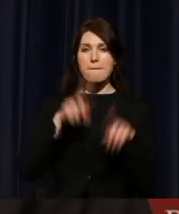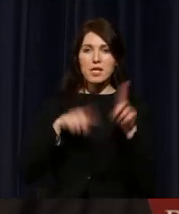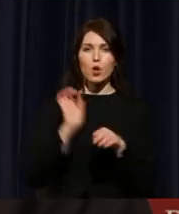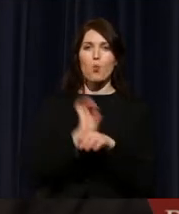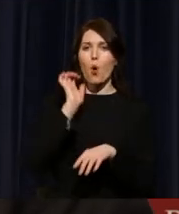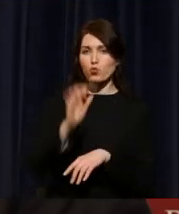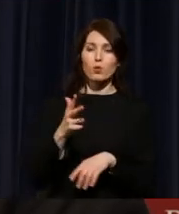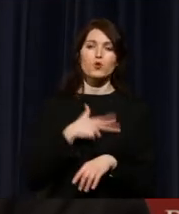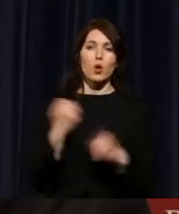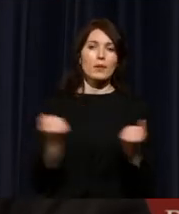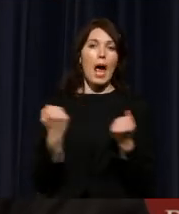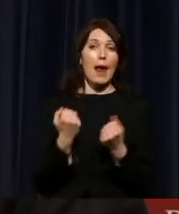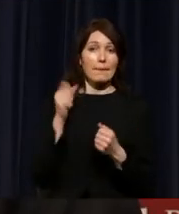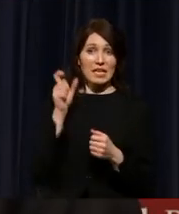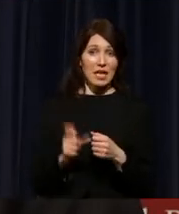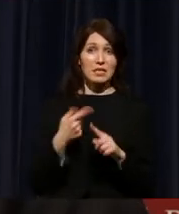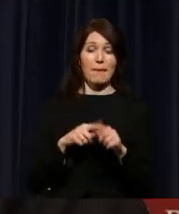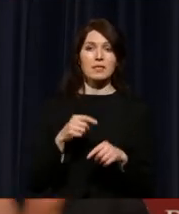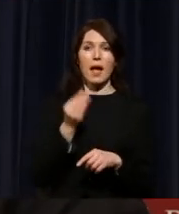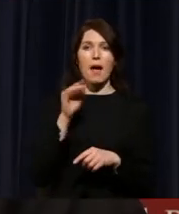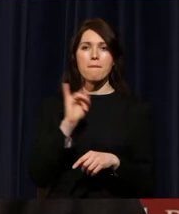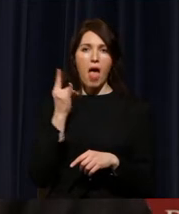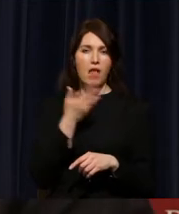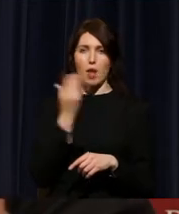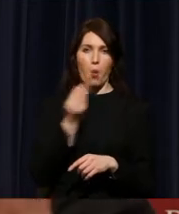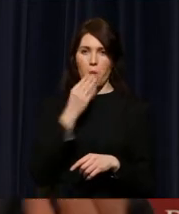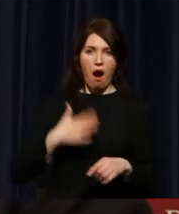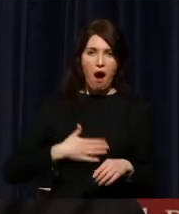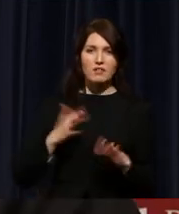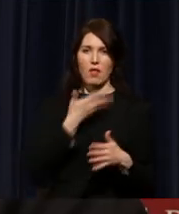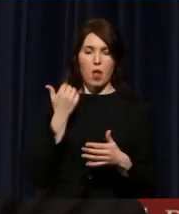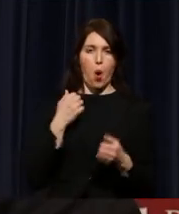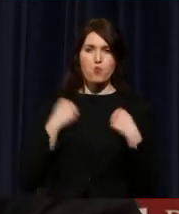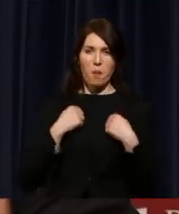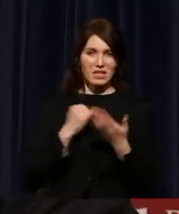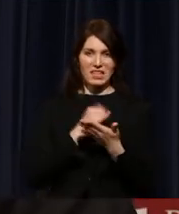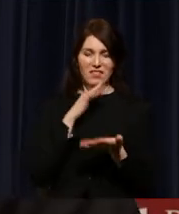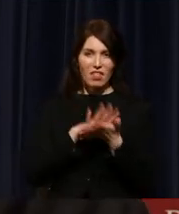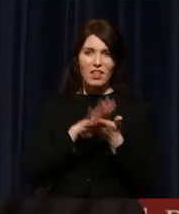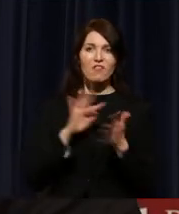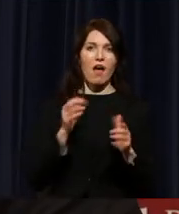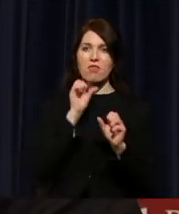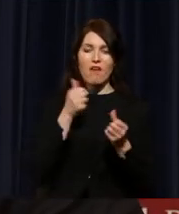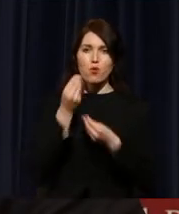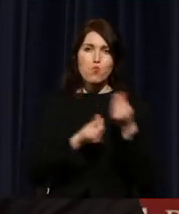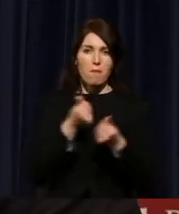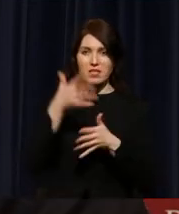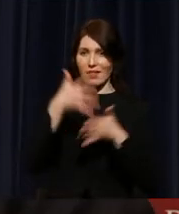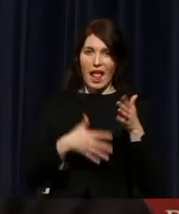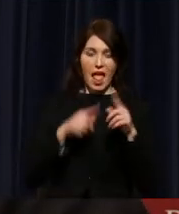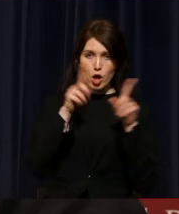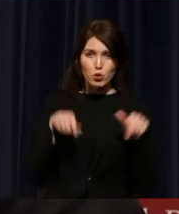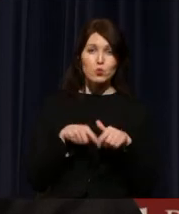pie sociālā darbinieka, tāpēc, ka redziet, bērns ir nepaēdis, vai viņš ir nemazgājies, vai tur netiek galā ar kaut kādiem komunālo maksājumu rēķiniem. Vienkārši